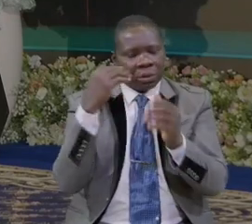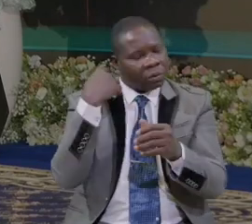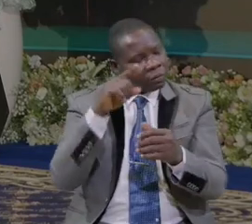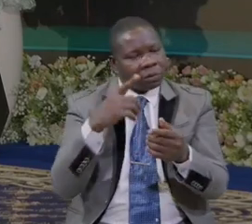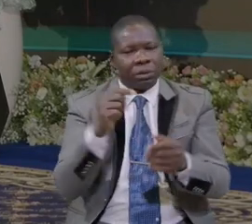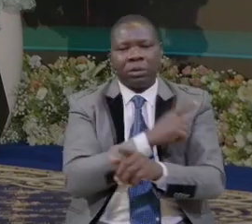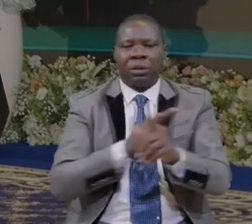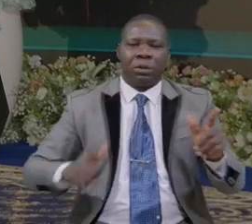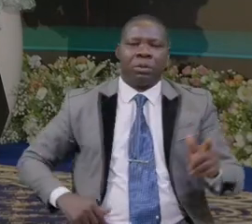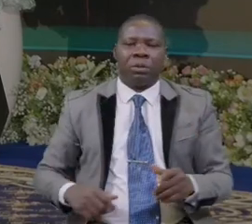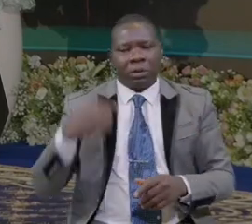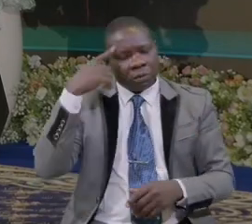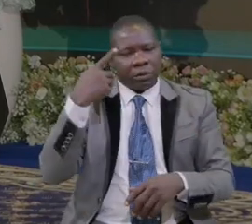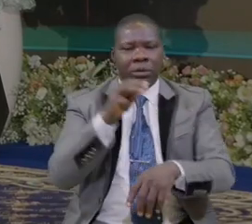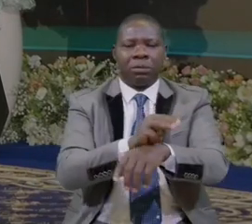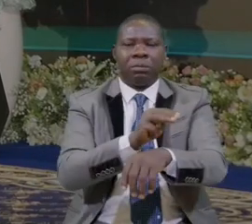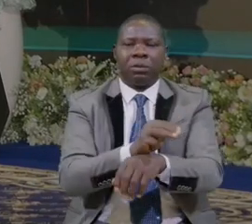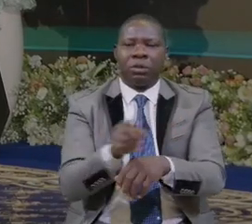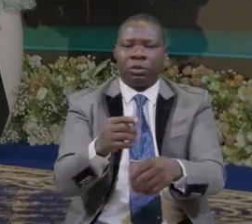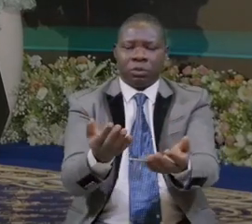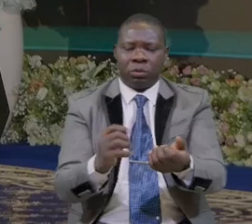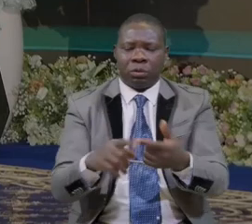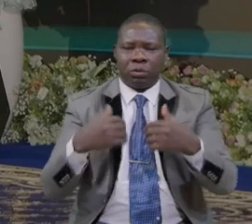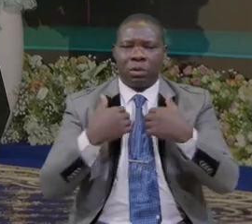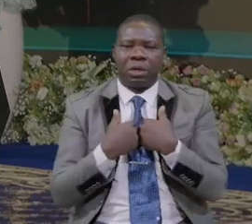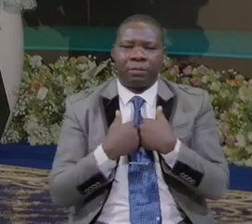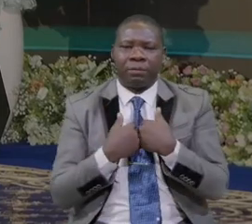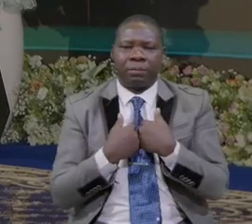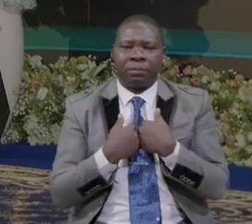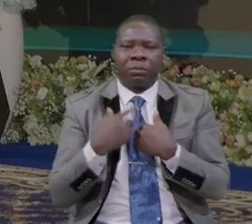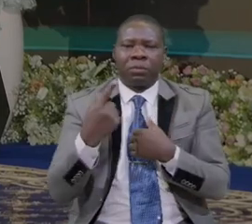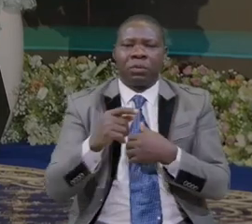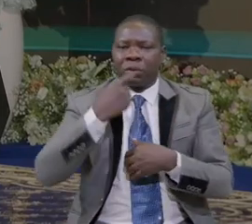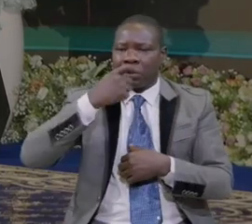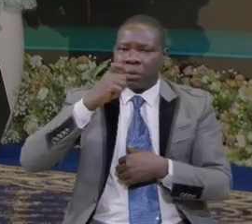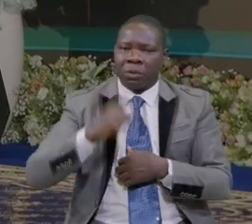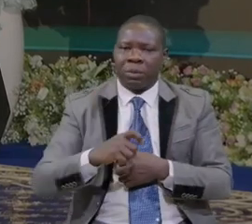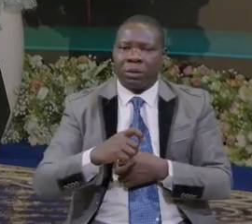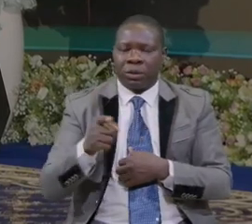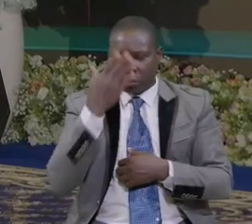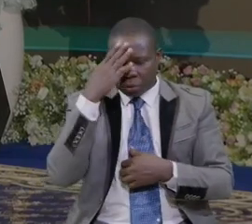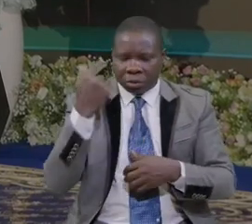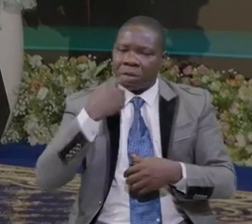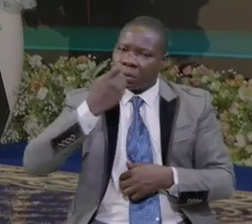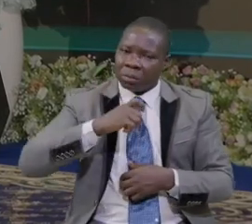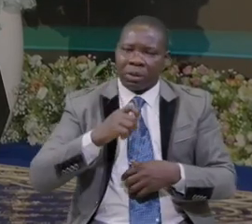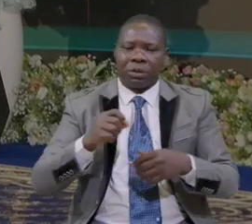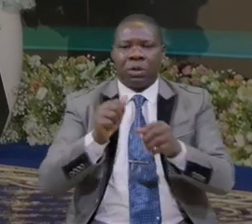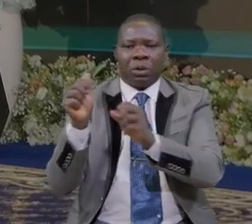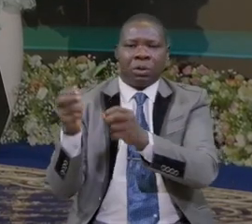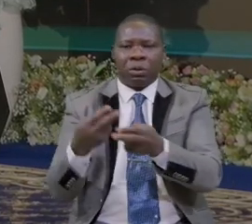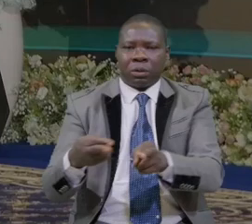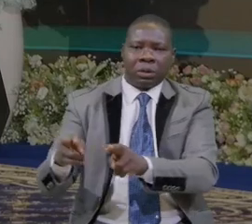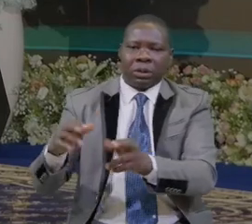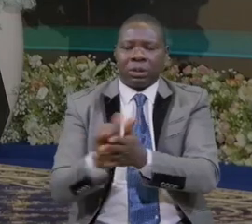claire. Vous devez avoir le mandat. Connaissez déjà le mandat Christ